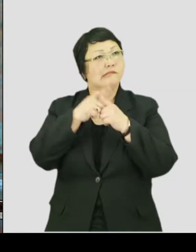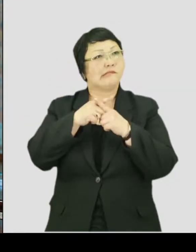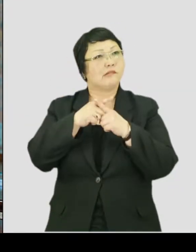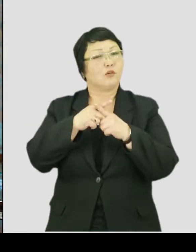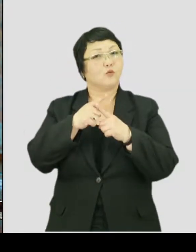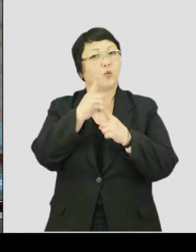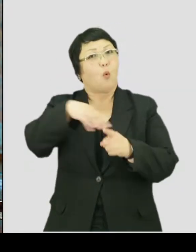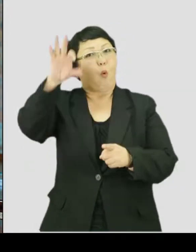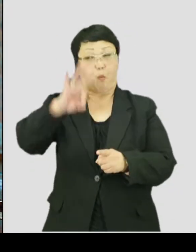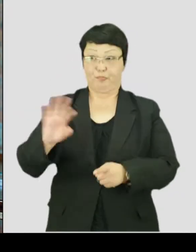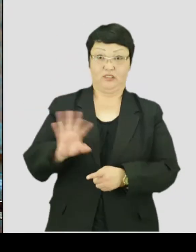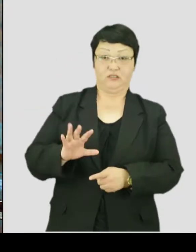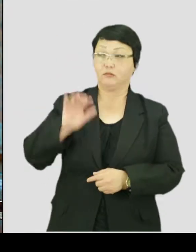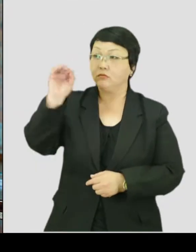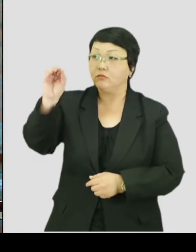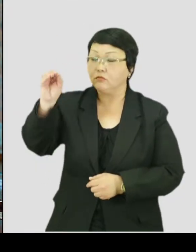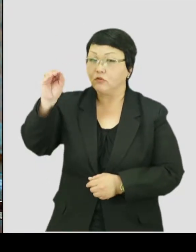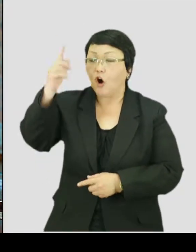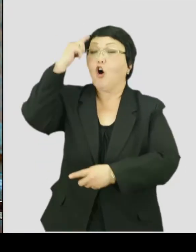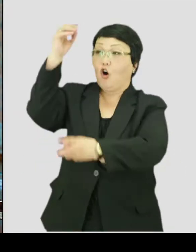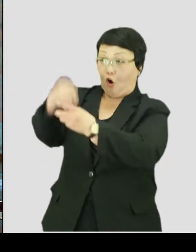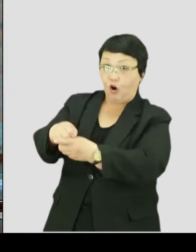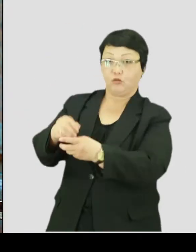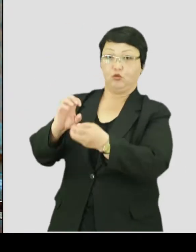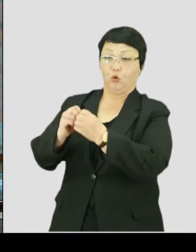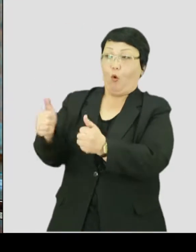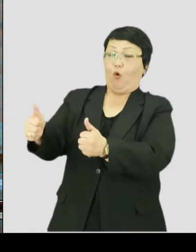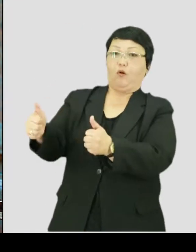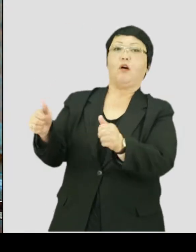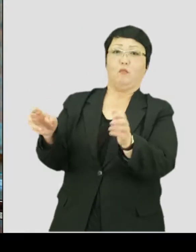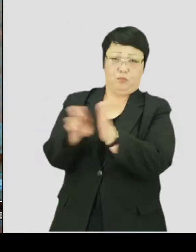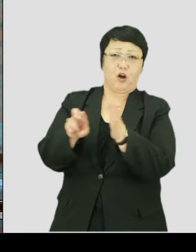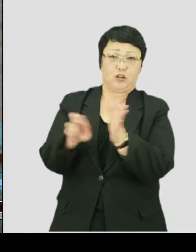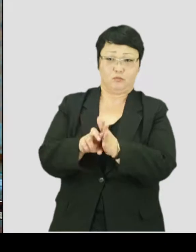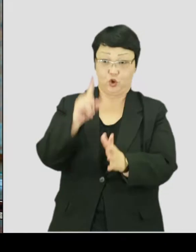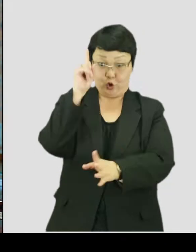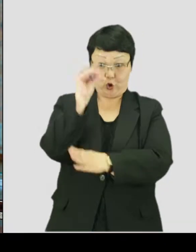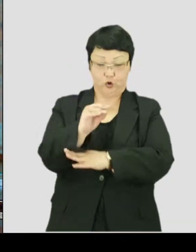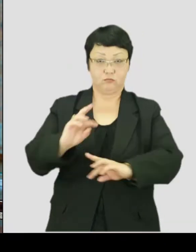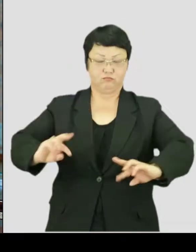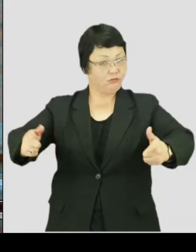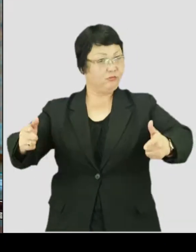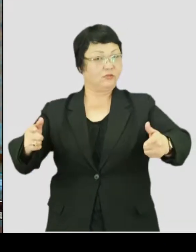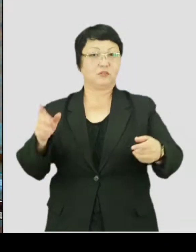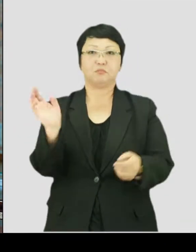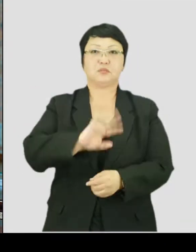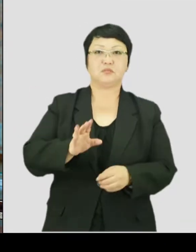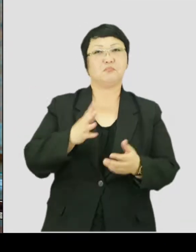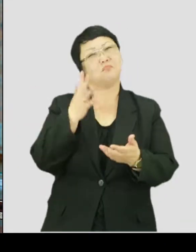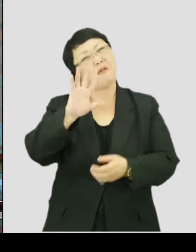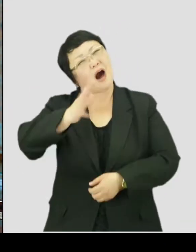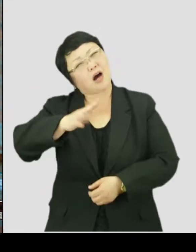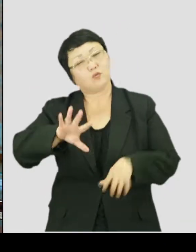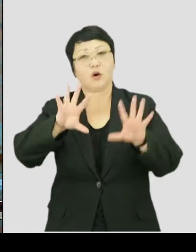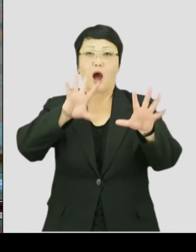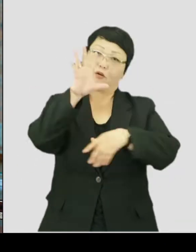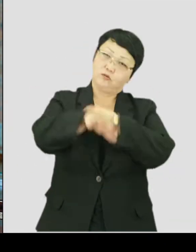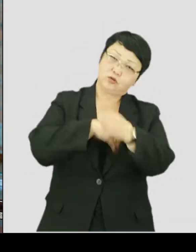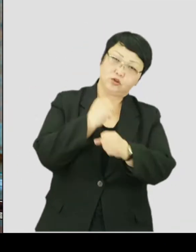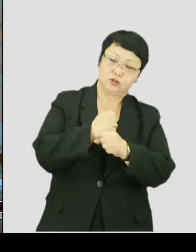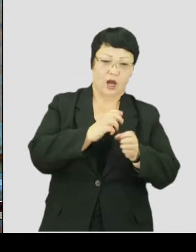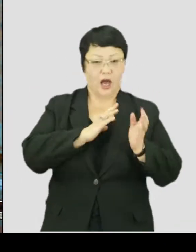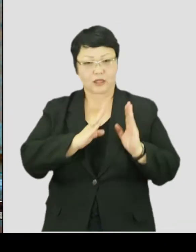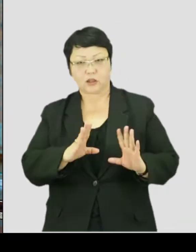гэсэн итгэл үнэмшилтэй болчих юм бол эн чинь ингээл аяндаа явна. Тэш нэг өдөр шийдэгдв. Эн чинь айгүй бол нэг 10 жилээр энэ процесс явж байгаа 10